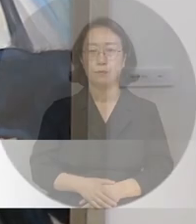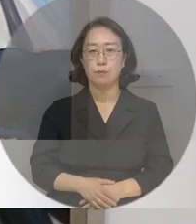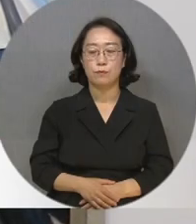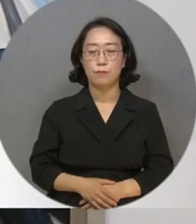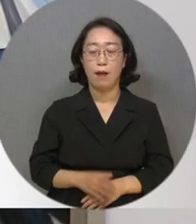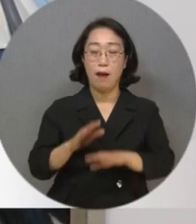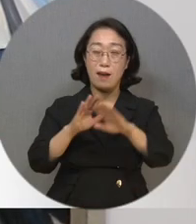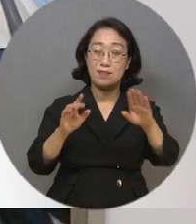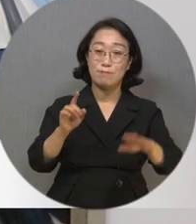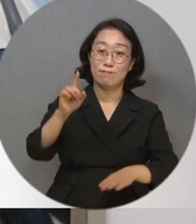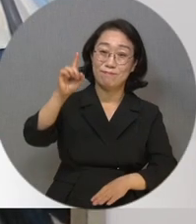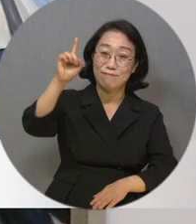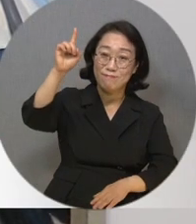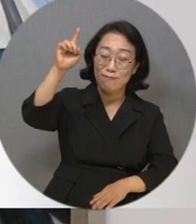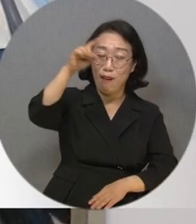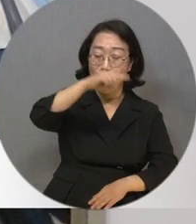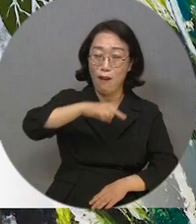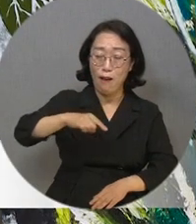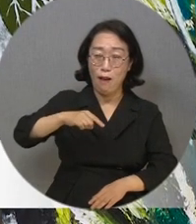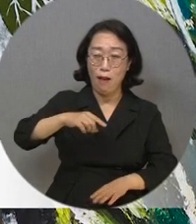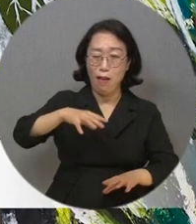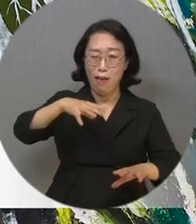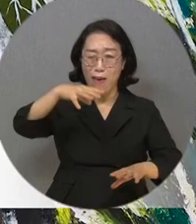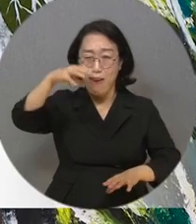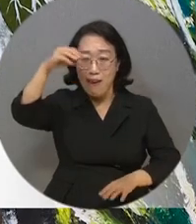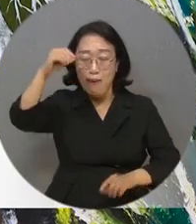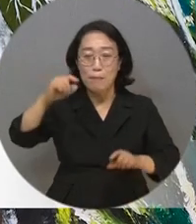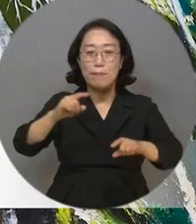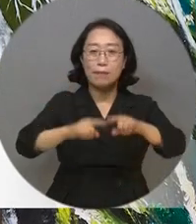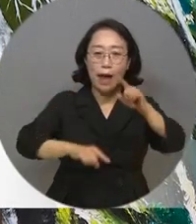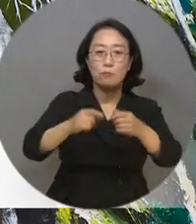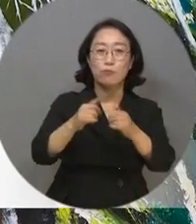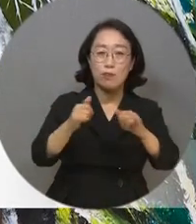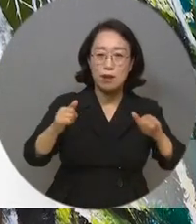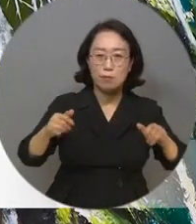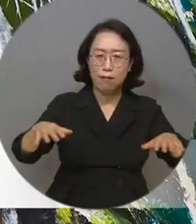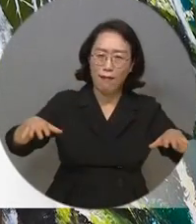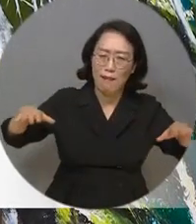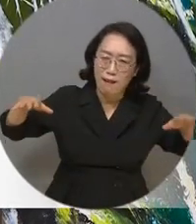우주의 블랙홀 속으로 빨려들어가는 나무와 사람들.